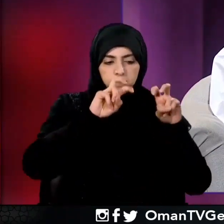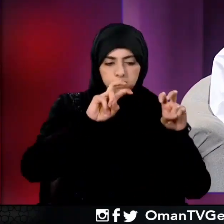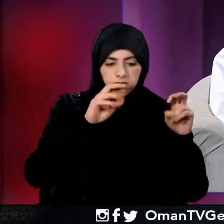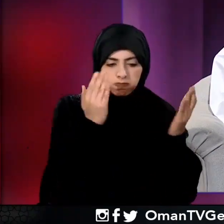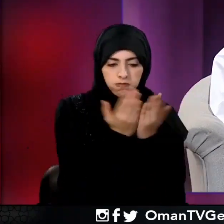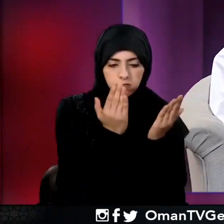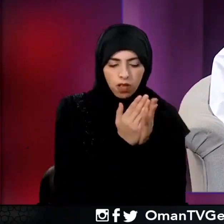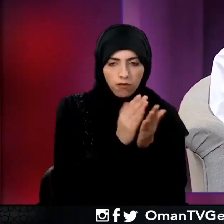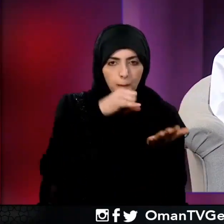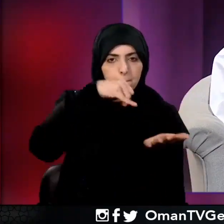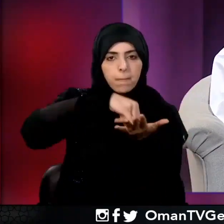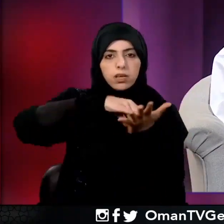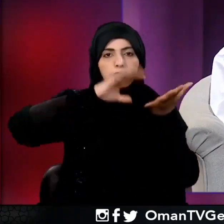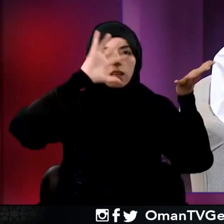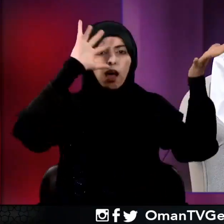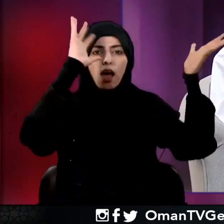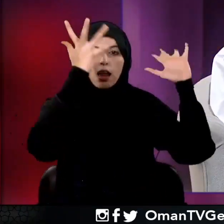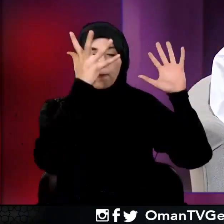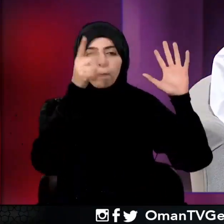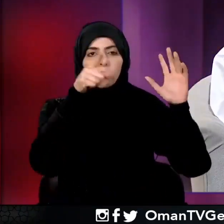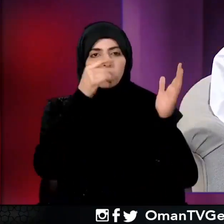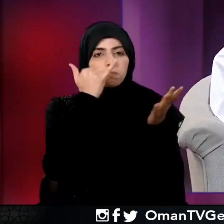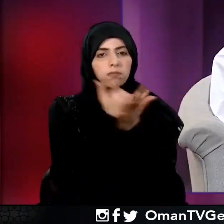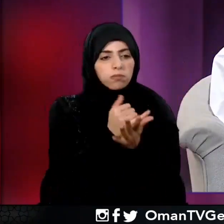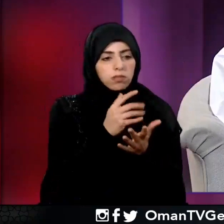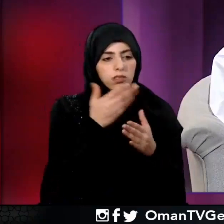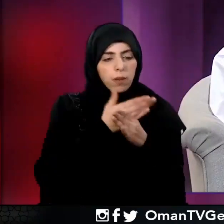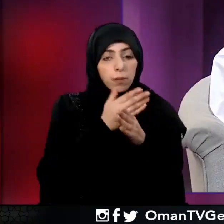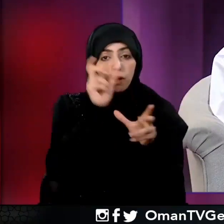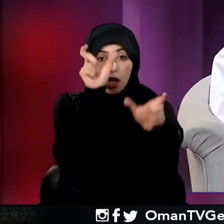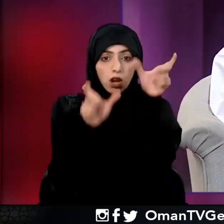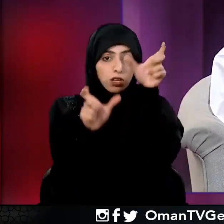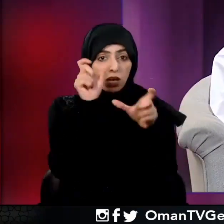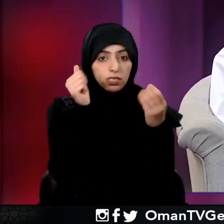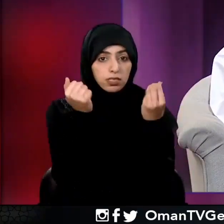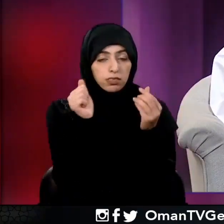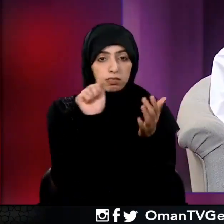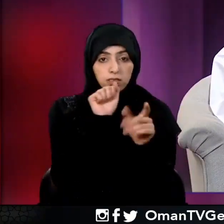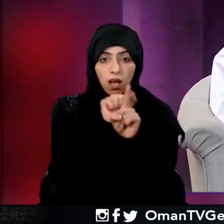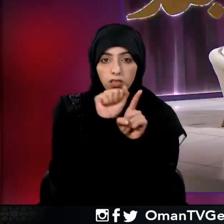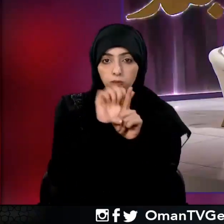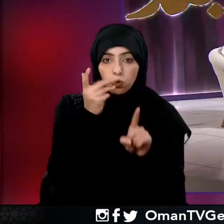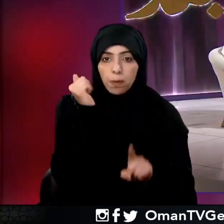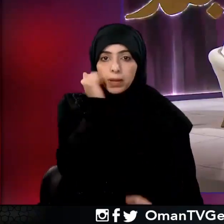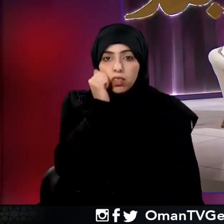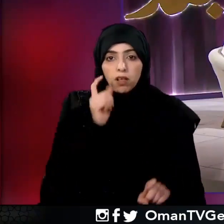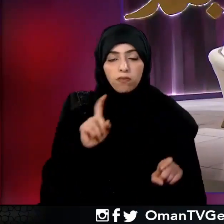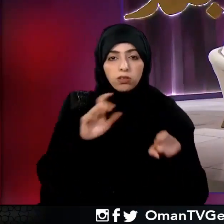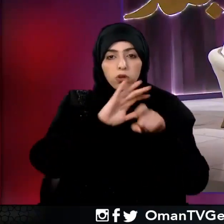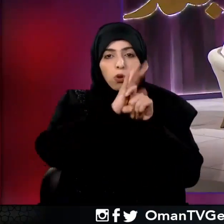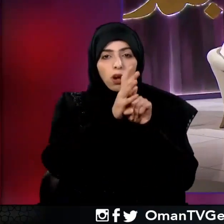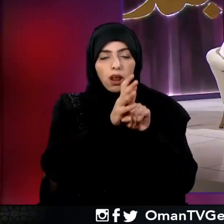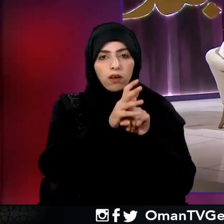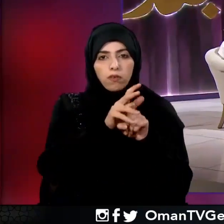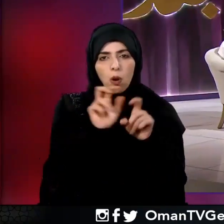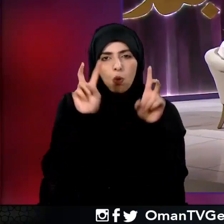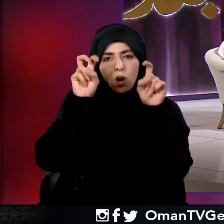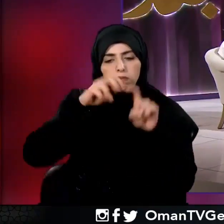مركز عالمي في أمريكا وفي أوروبا لمعرفة عدد المرضى بصفة يعني